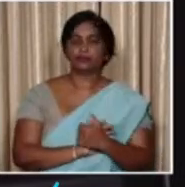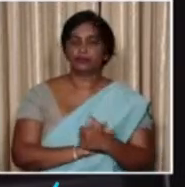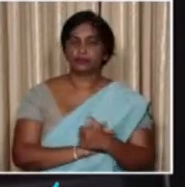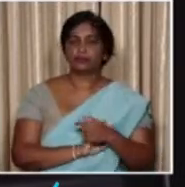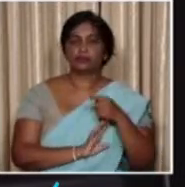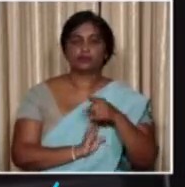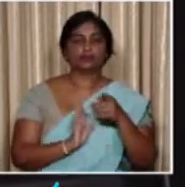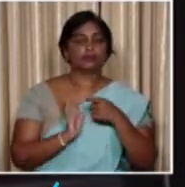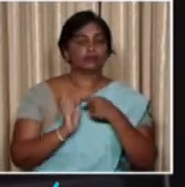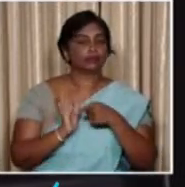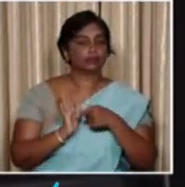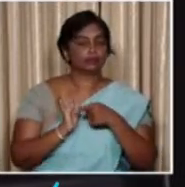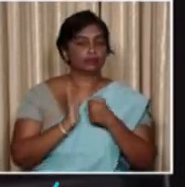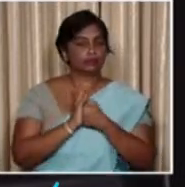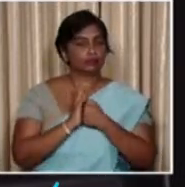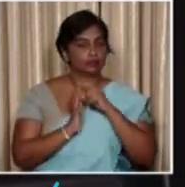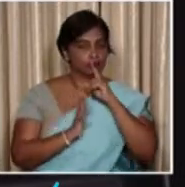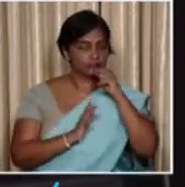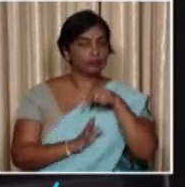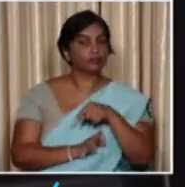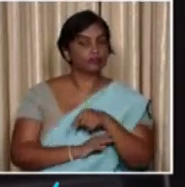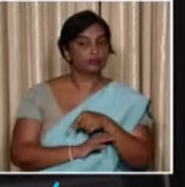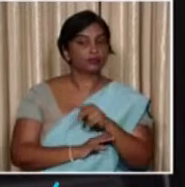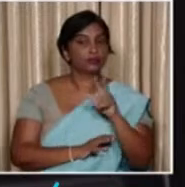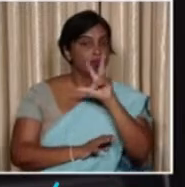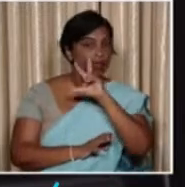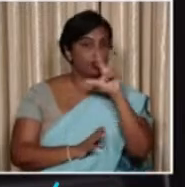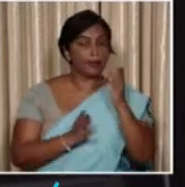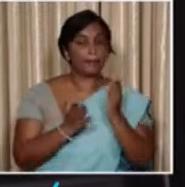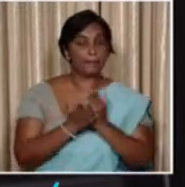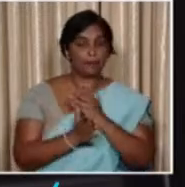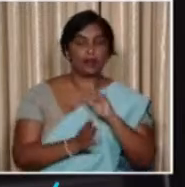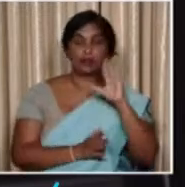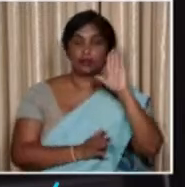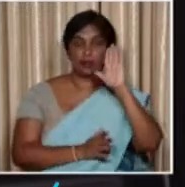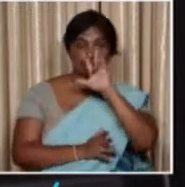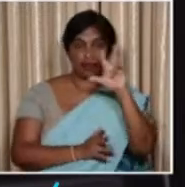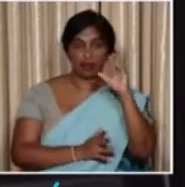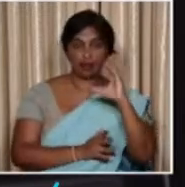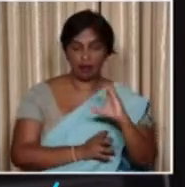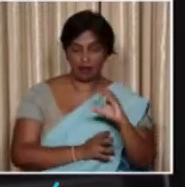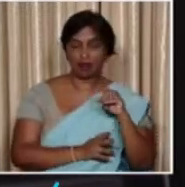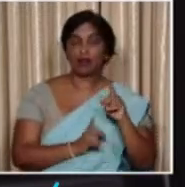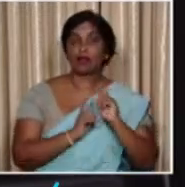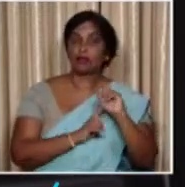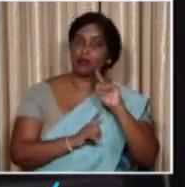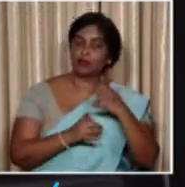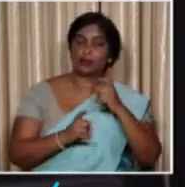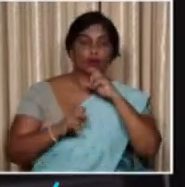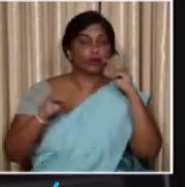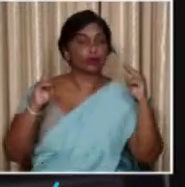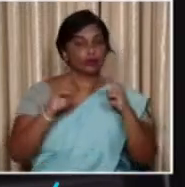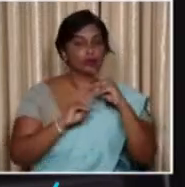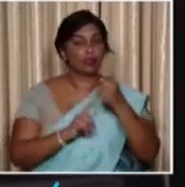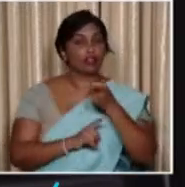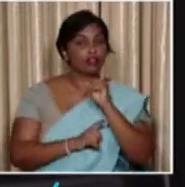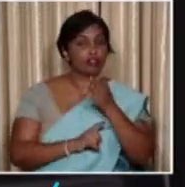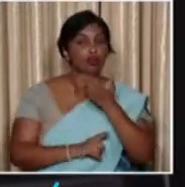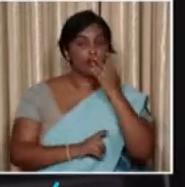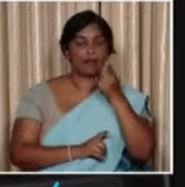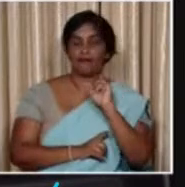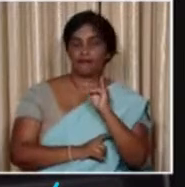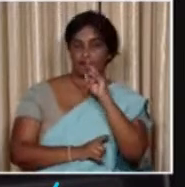මේ කරු කතානායකතුමනි මේකේ 18 පිටුවේ තියෙනවා ආ කොටසේ පාර්ලිමේන්තු විසින් හෝ ශේෂාධිකරණ විසින් දඬුවම් කළ හැකි